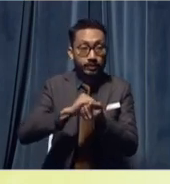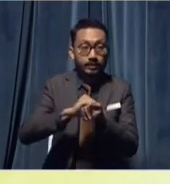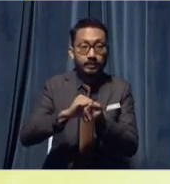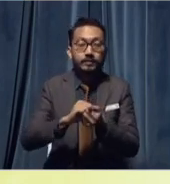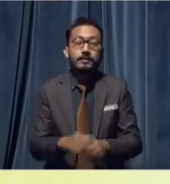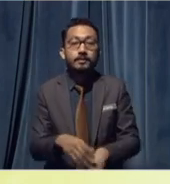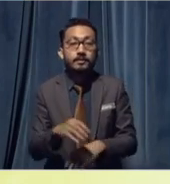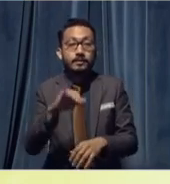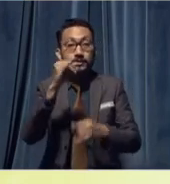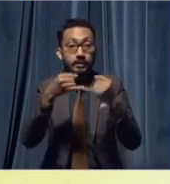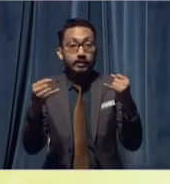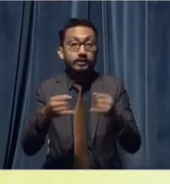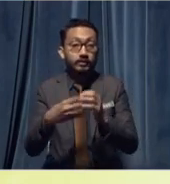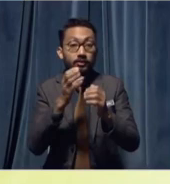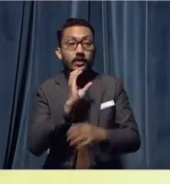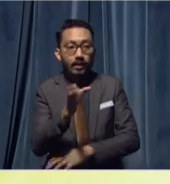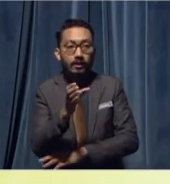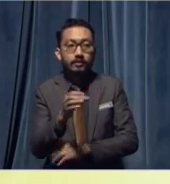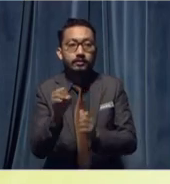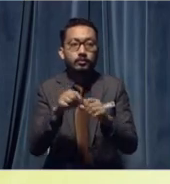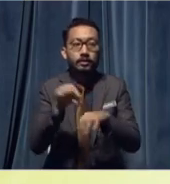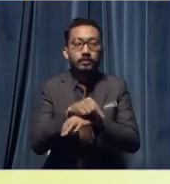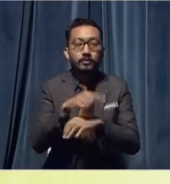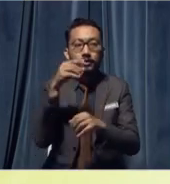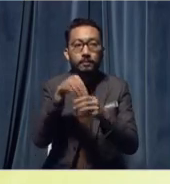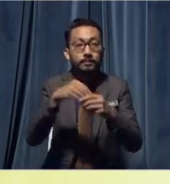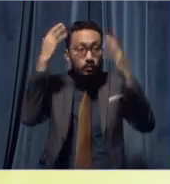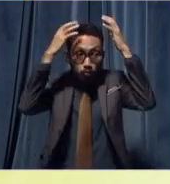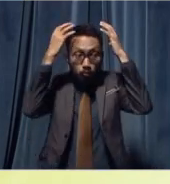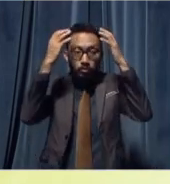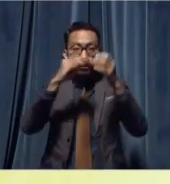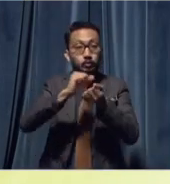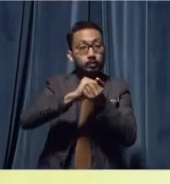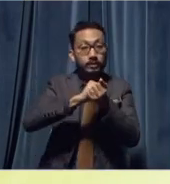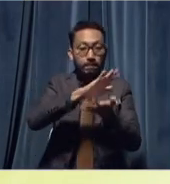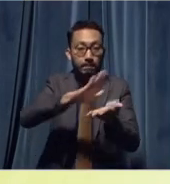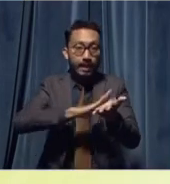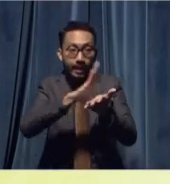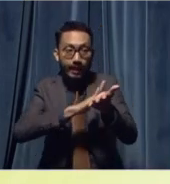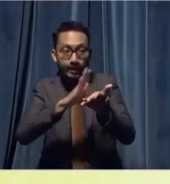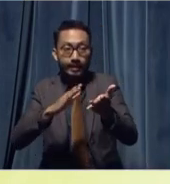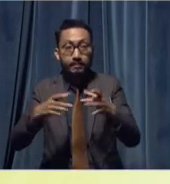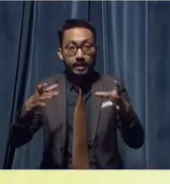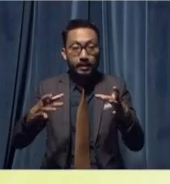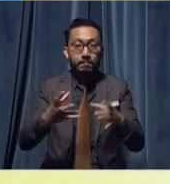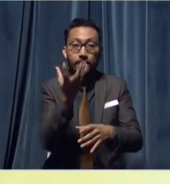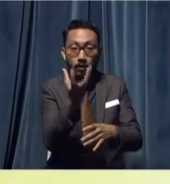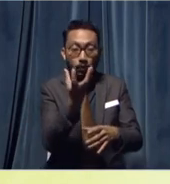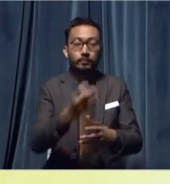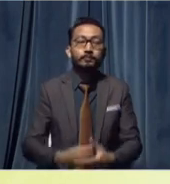cecair digunakan dalam syampu, pencuci pinggan mangkuk dan pakaian.